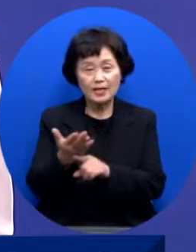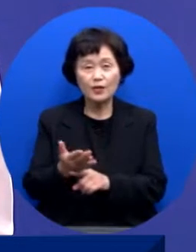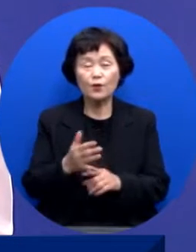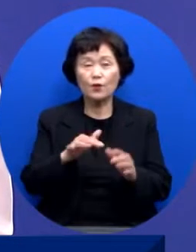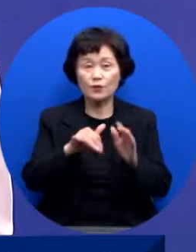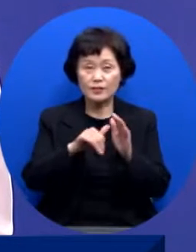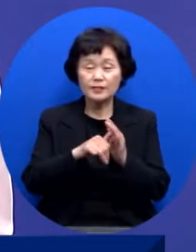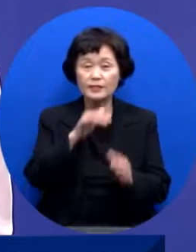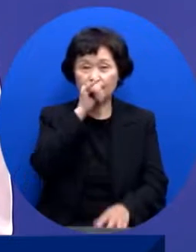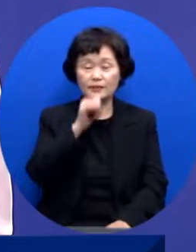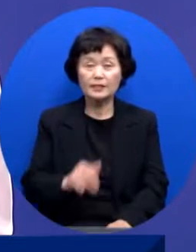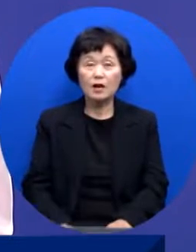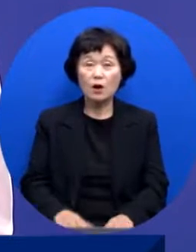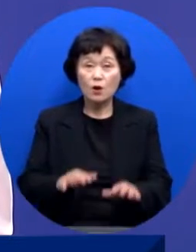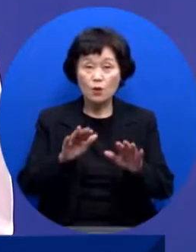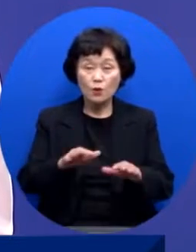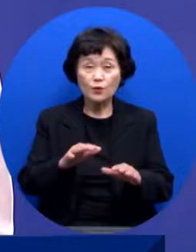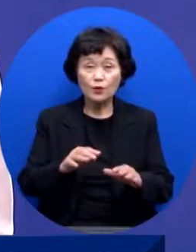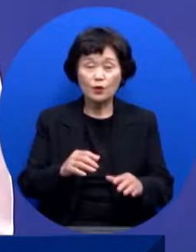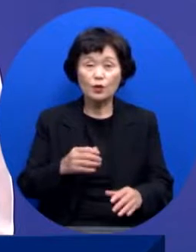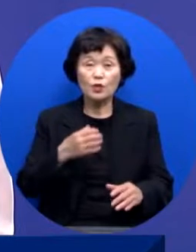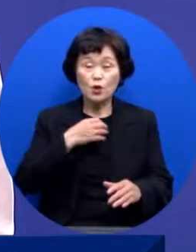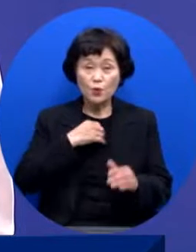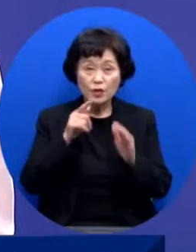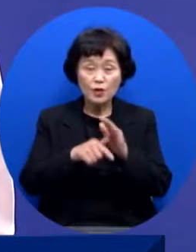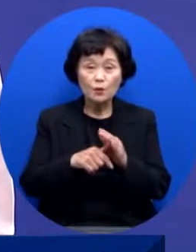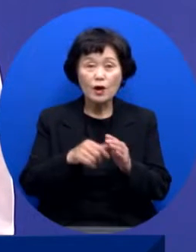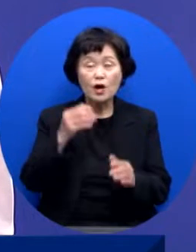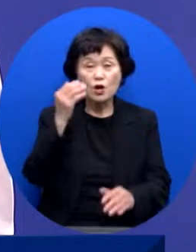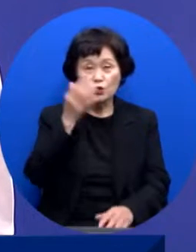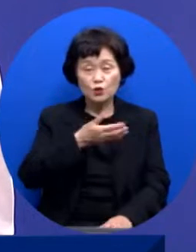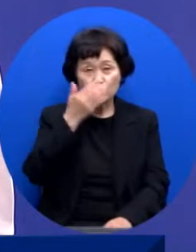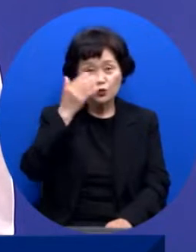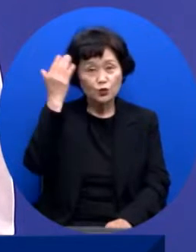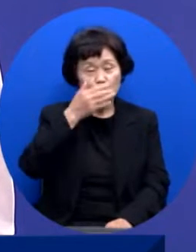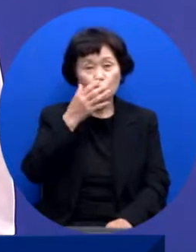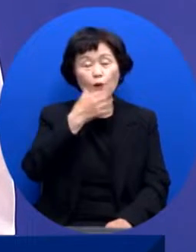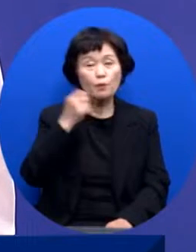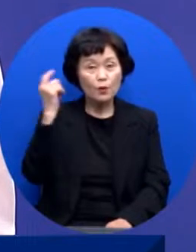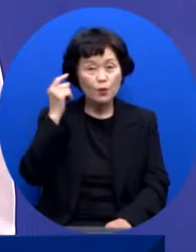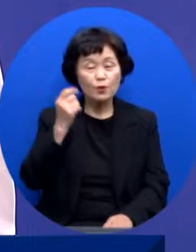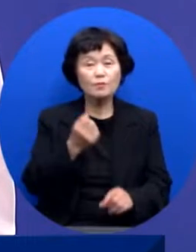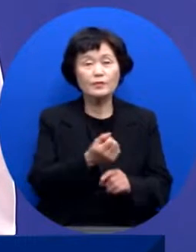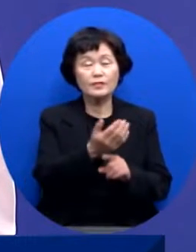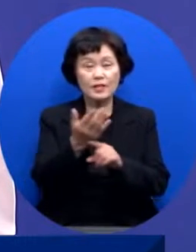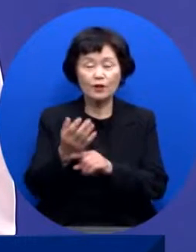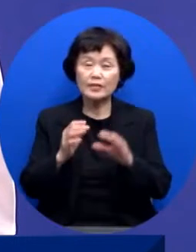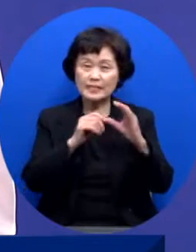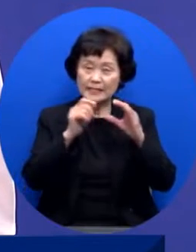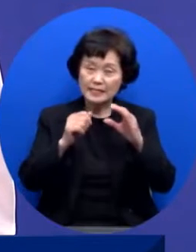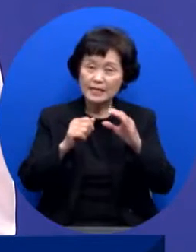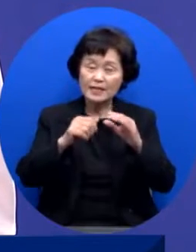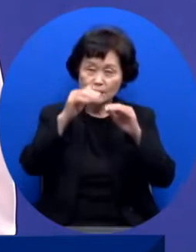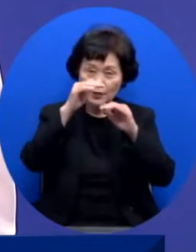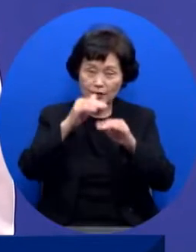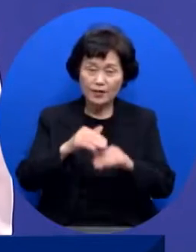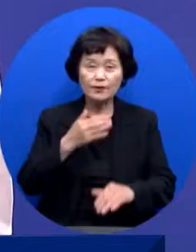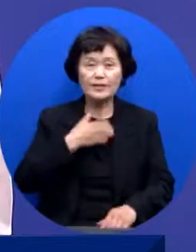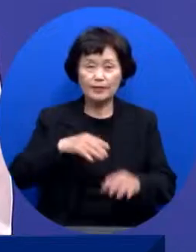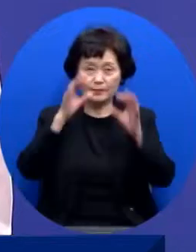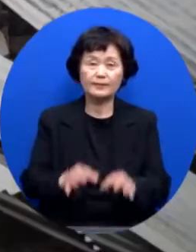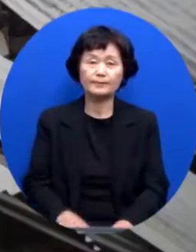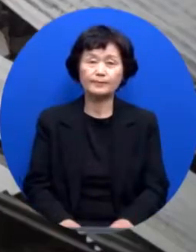재난 현장에 예수님의 사랑과 순수 복음을 전해온 CTS의 나눔과 섬김의 사역들을 되짚어봤습니다. 최대진